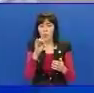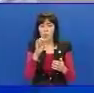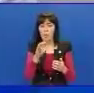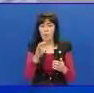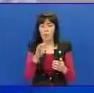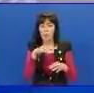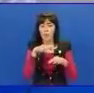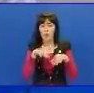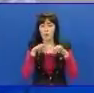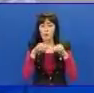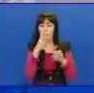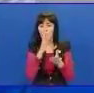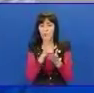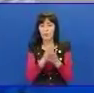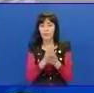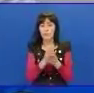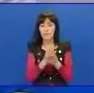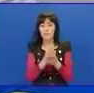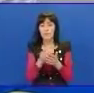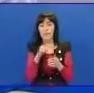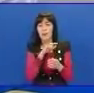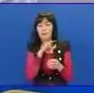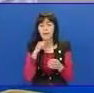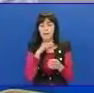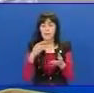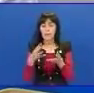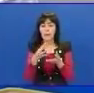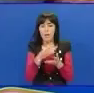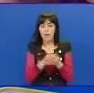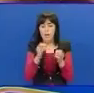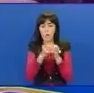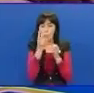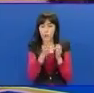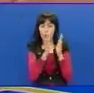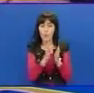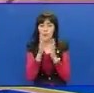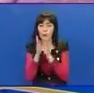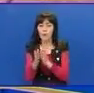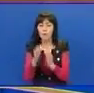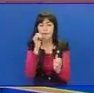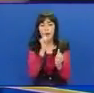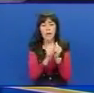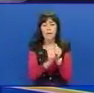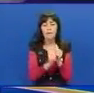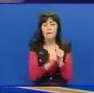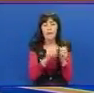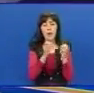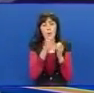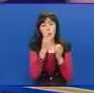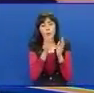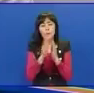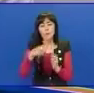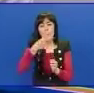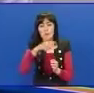солының көлеміндей ғана қылып жаңа етті кесіп аламыз да мына жерге. Сосын 12 бөлікке бөлеміз. Әрқайсысы 12 бөліктен болған кезде бұл жерде